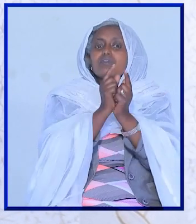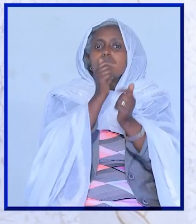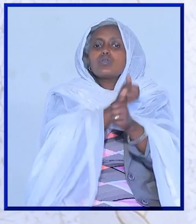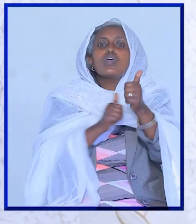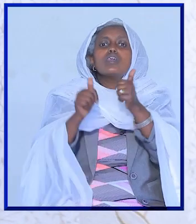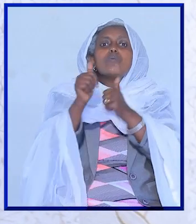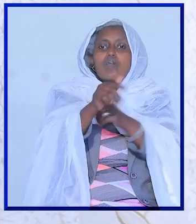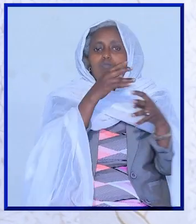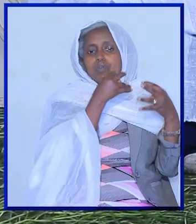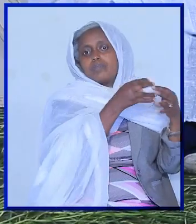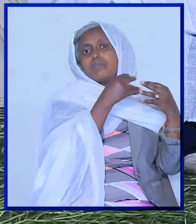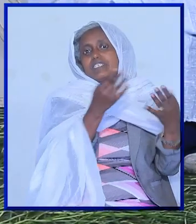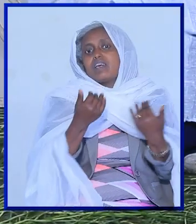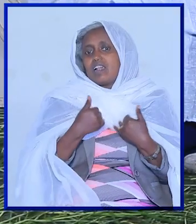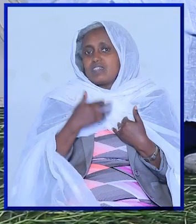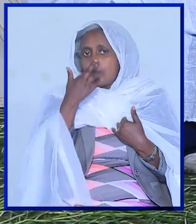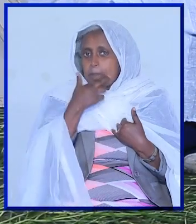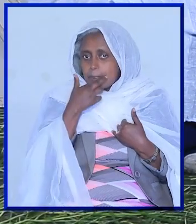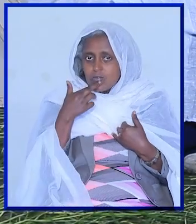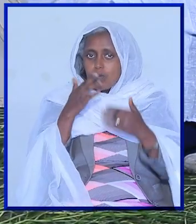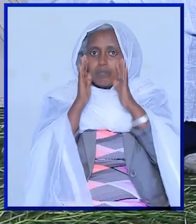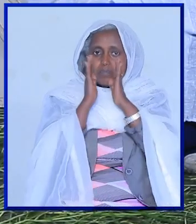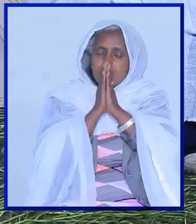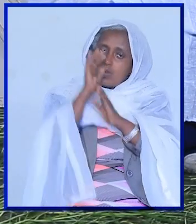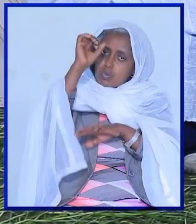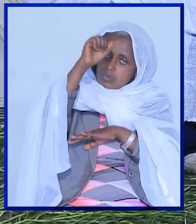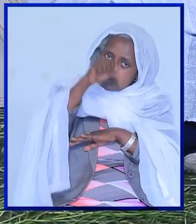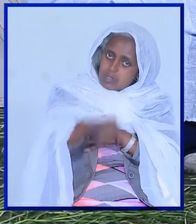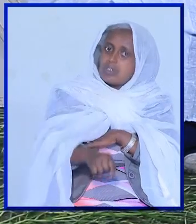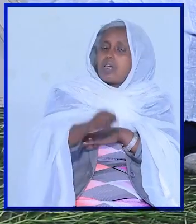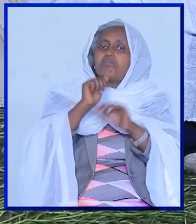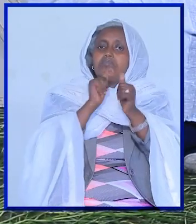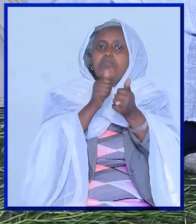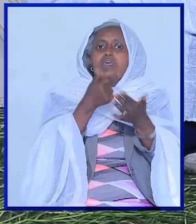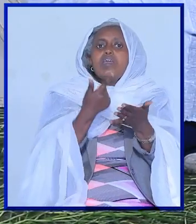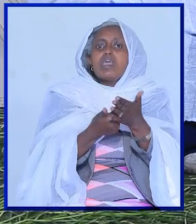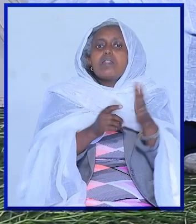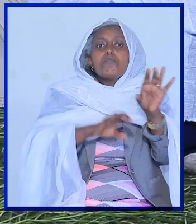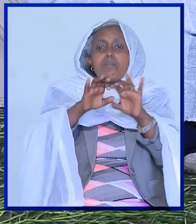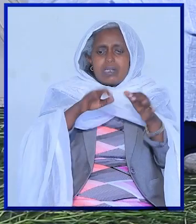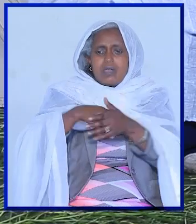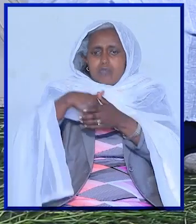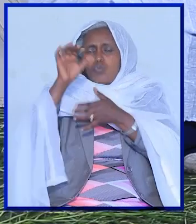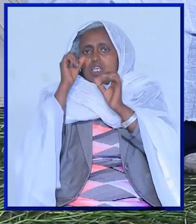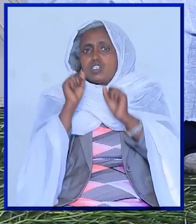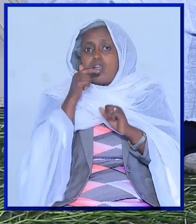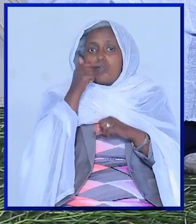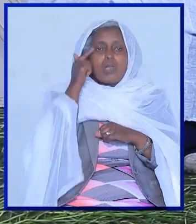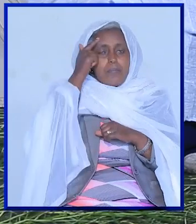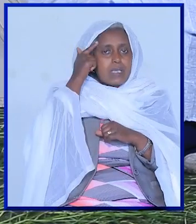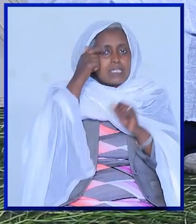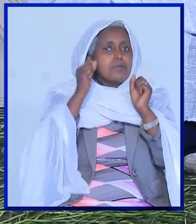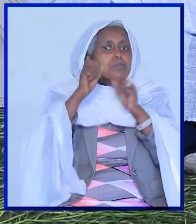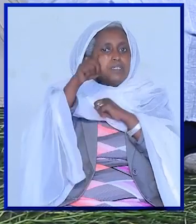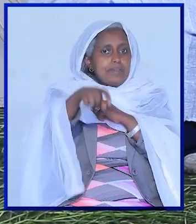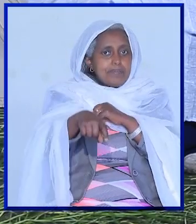የሚያልፉበት መሳሪያ አላቸው፤ ጾም፣ ጸሎት፣ ስግደት፣ ትሩፋት። ይህንን በማድረግ እወጣዋለሁ ብላ ማሰብ መቻል